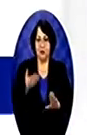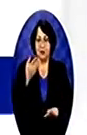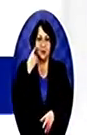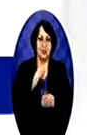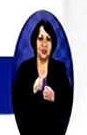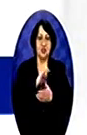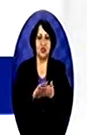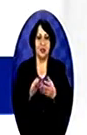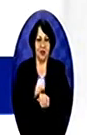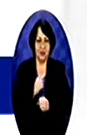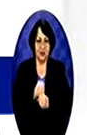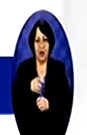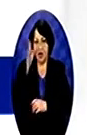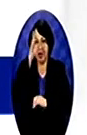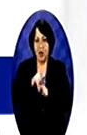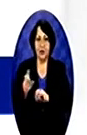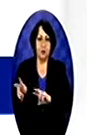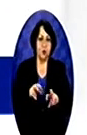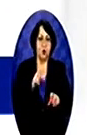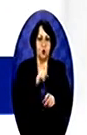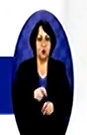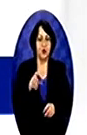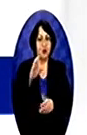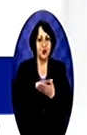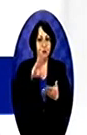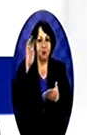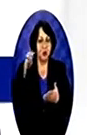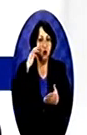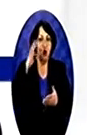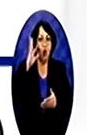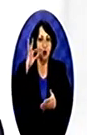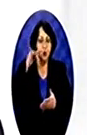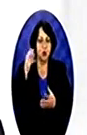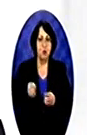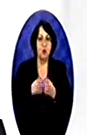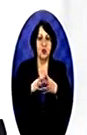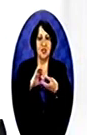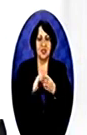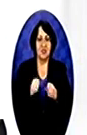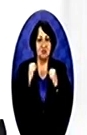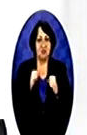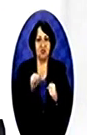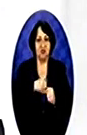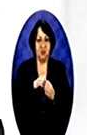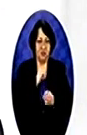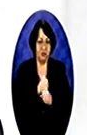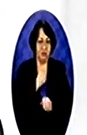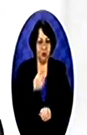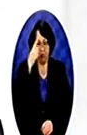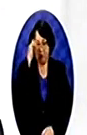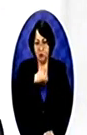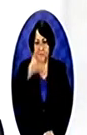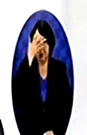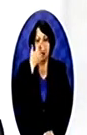ажлууд эрдэмтэн иргэдийнхээ шинэлэг мэдлэг оюуныг бий болох нүр их хичээл зүтгэлийг нь Монгол Улсын засгийн газар бүх